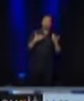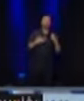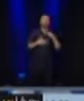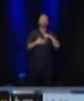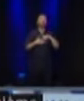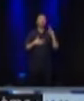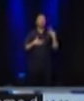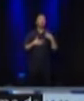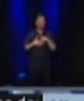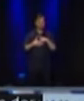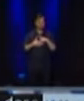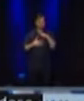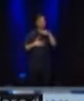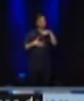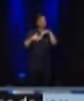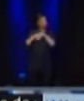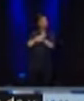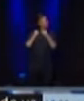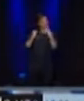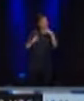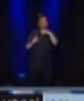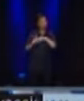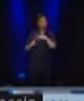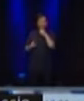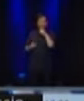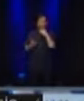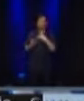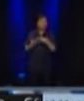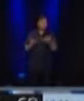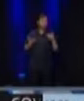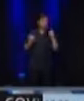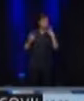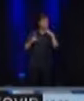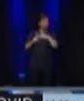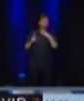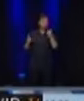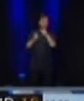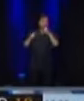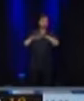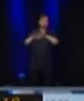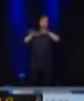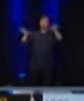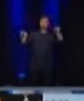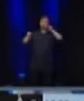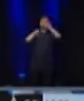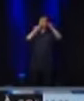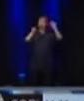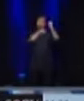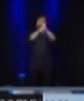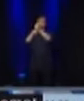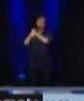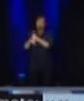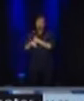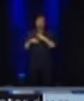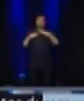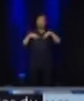d'aller à un sans rendez-vous, parce que là, on va avoir des sans rendez-vous partout, c'est-à-dire dans chacune des